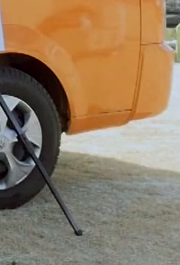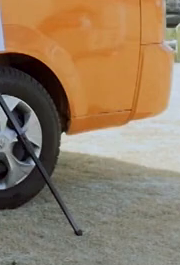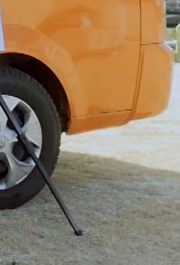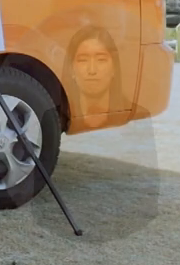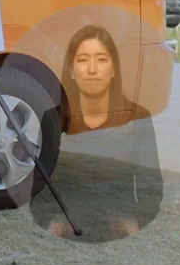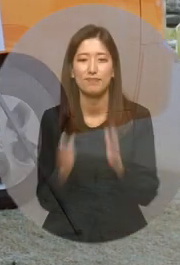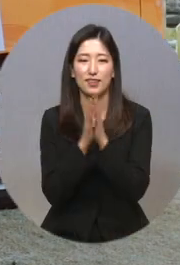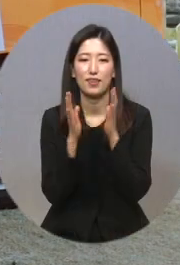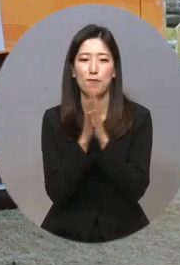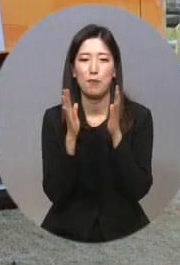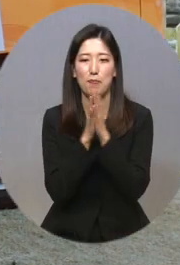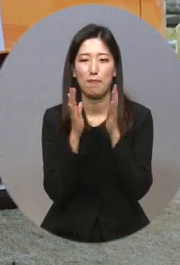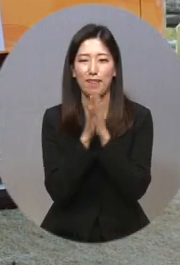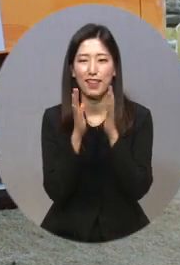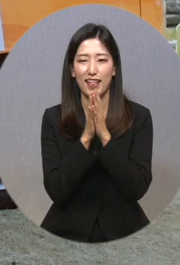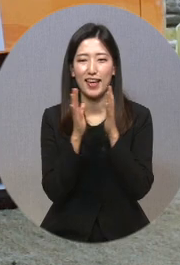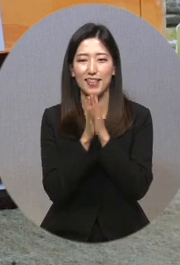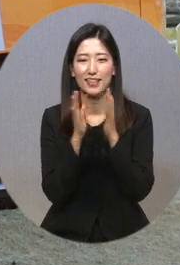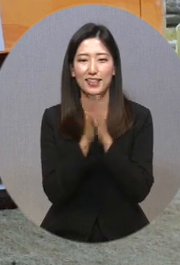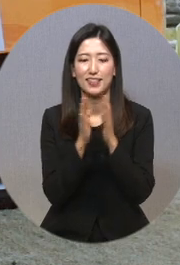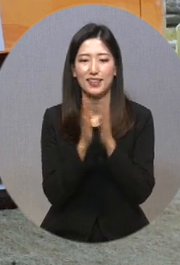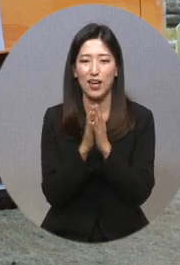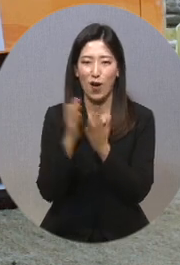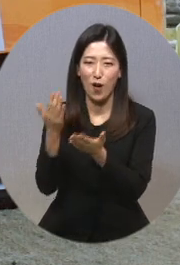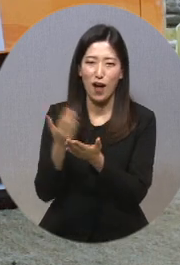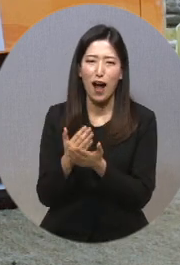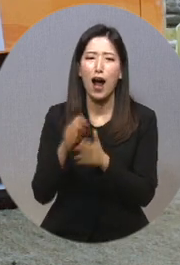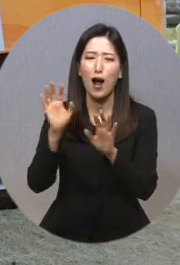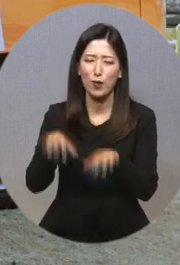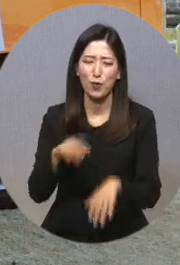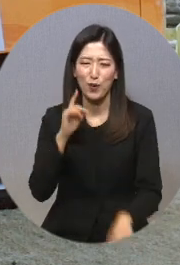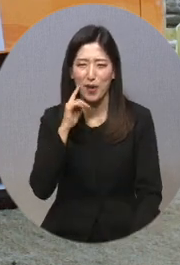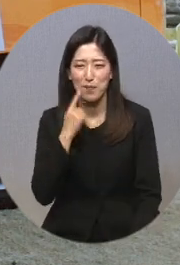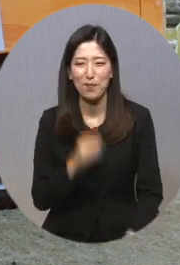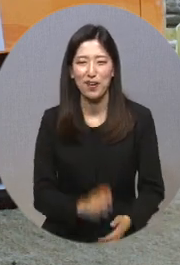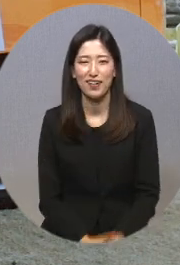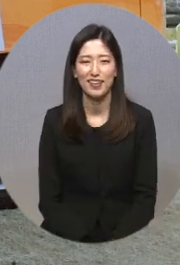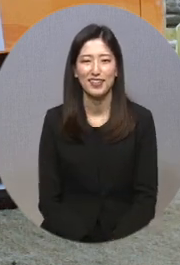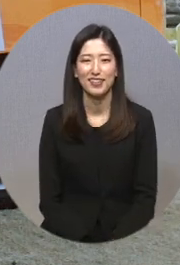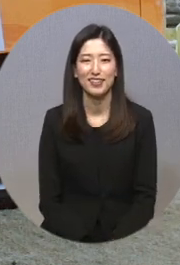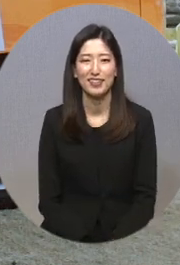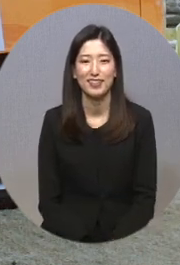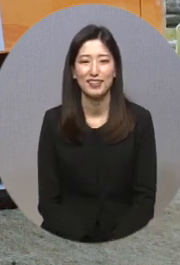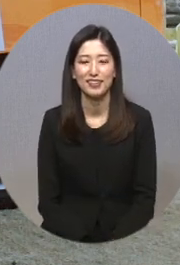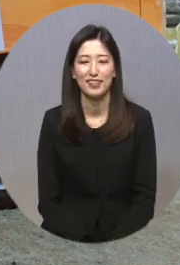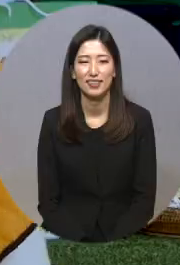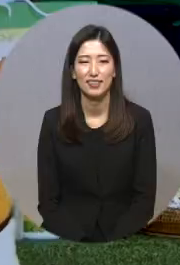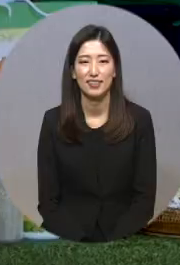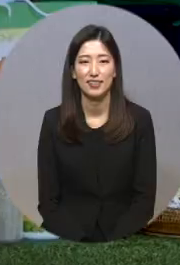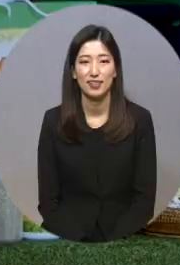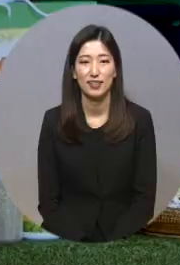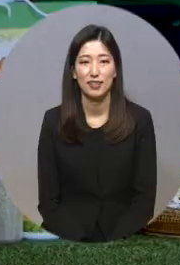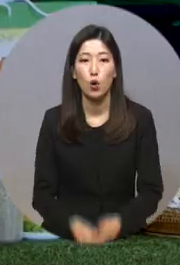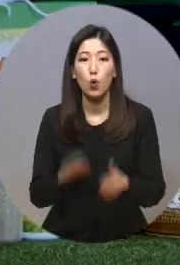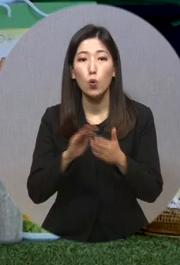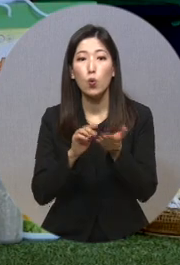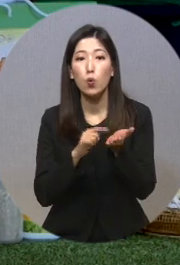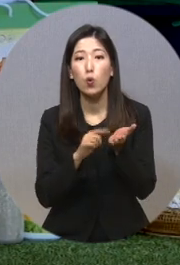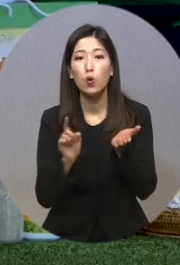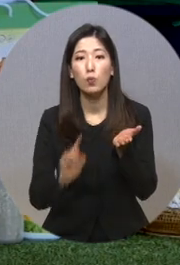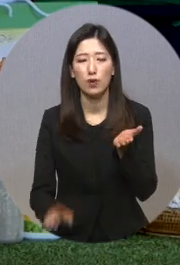어서 오세요. 어서 오세요 이사님. 아이고, 예뻐 예뻐 예뻐. 미인이 나오셨네요. 아이고. 손에 든 게 이게